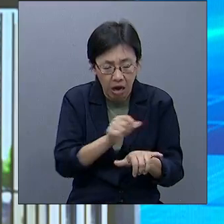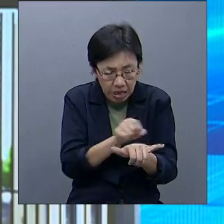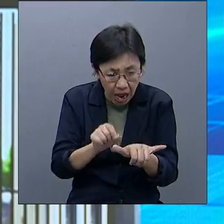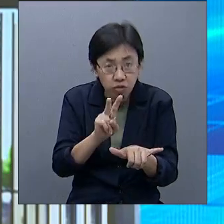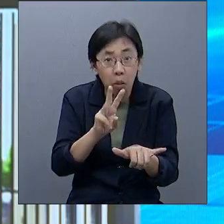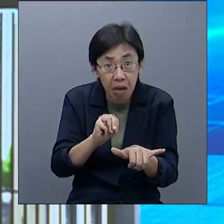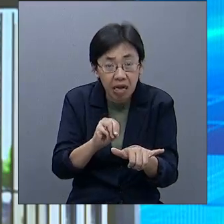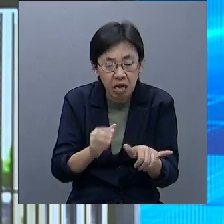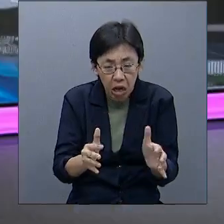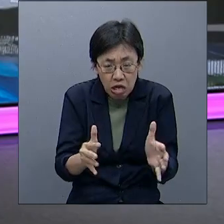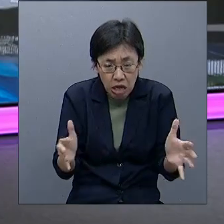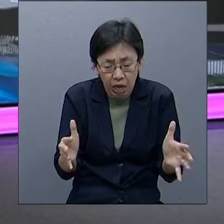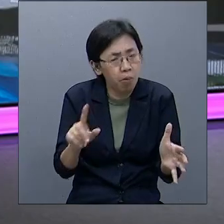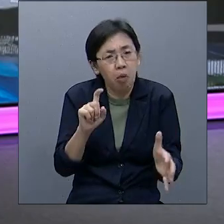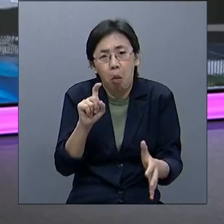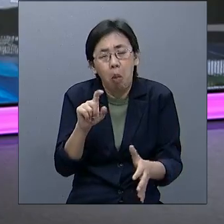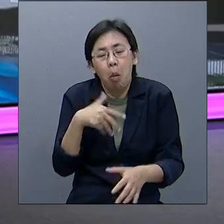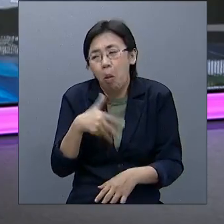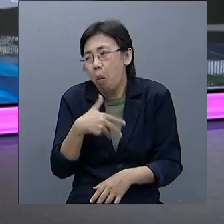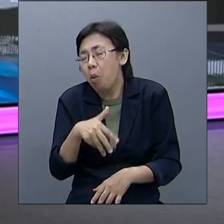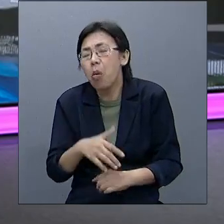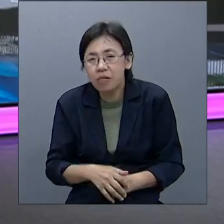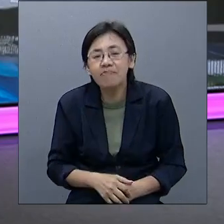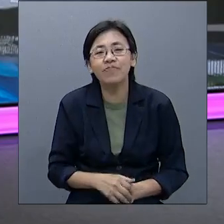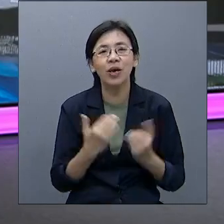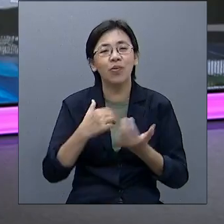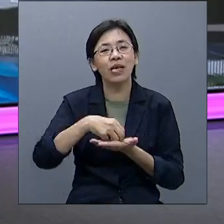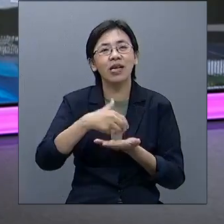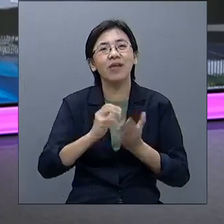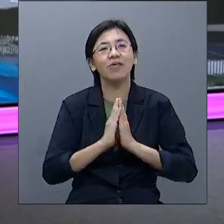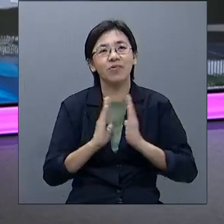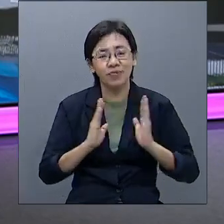ล้วนะคะ นะเอาวันนี้ขอบคุณน้องอ้อมมากๆเลยนะครับ ขอบพระคุณค่ะ สวัสดีครับ